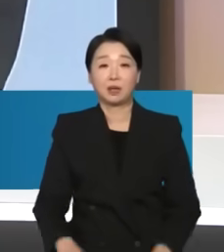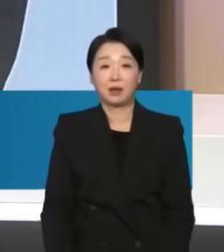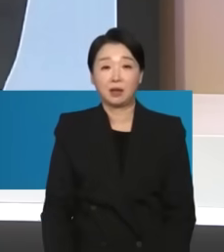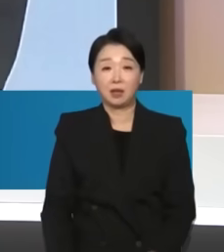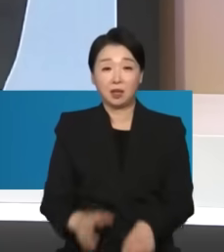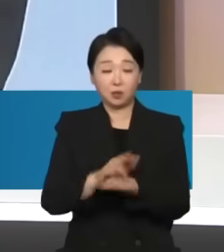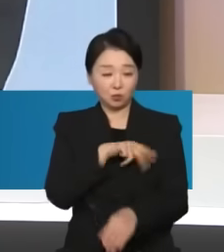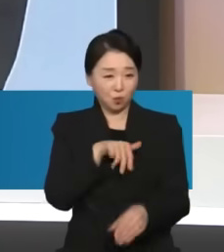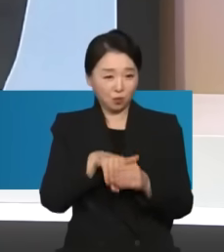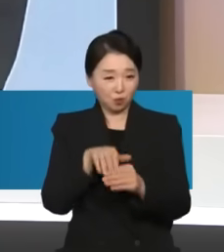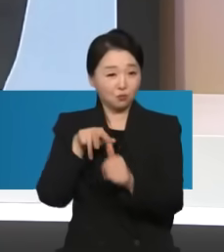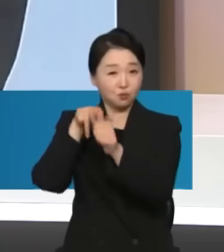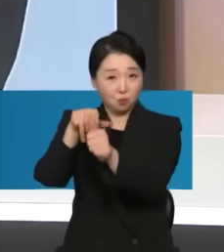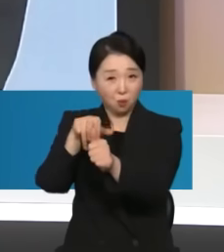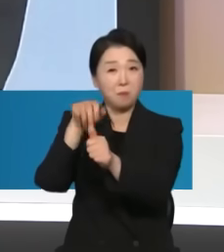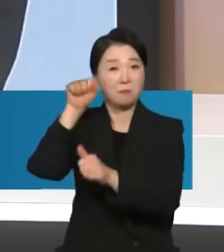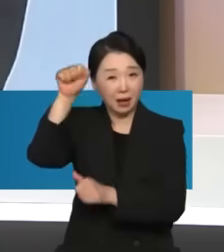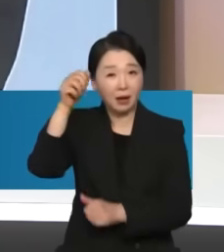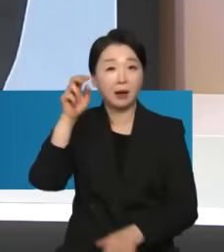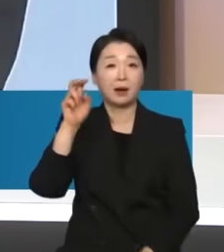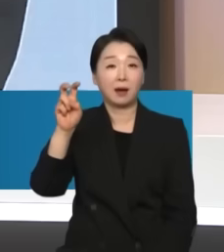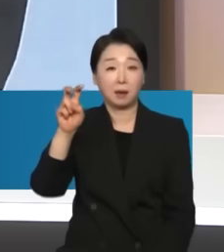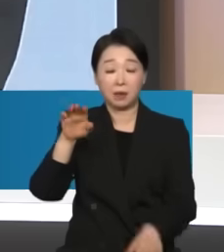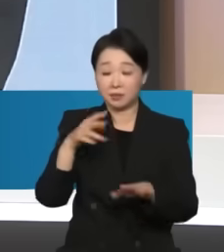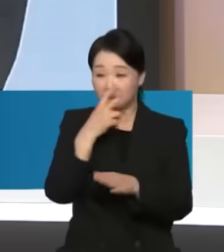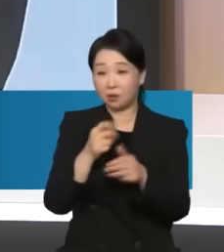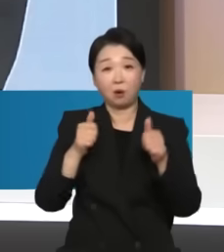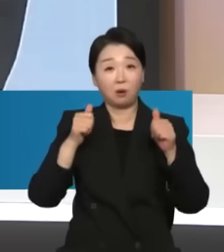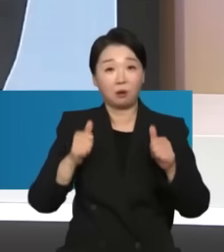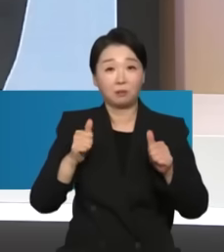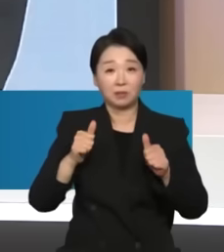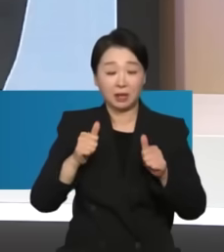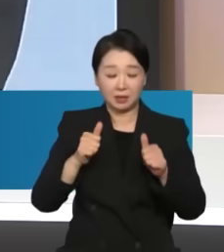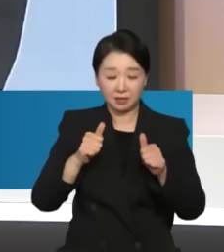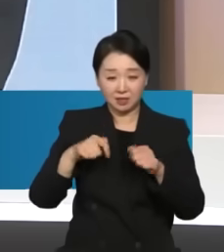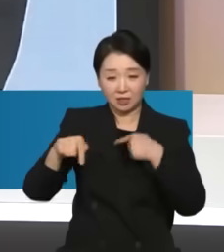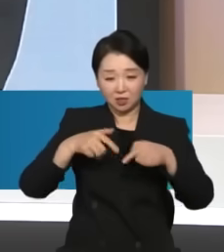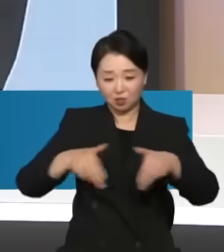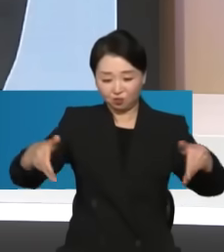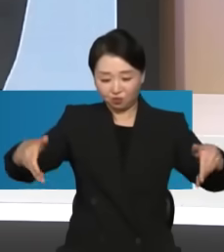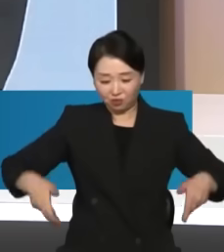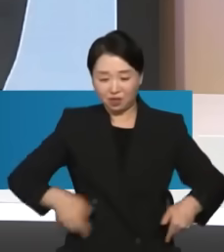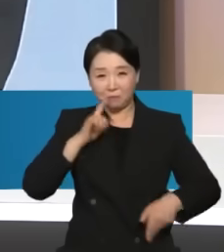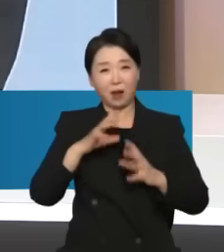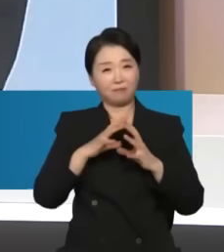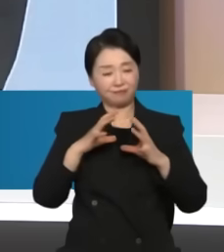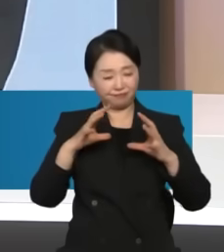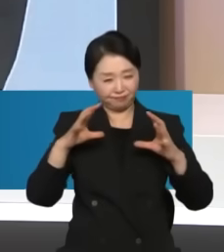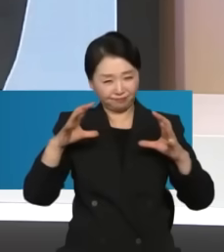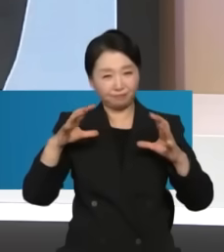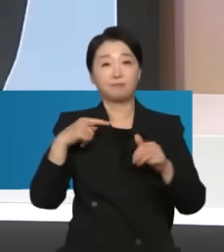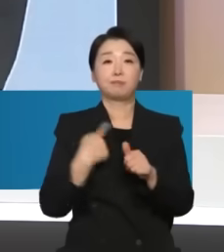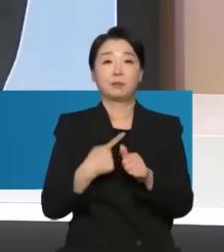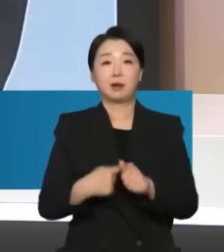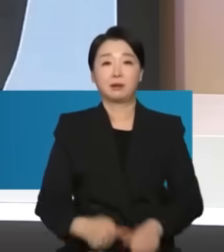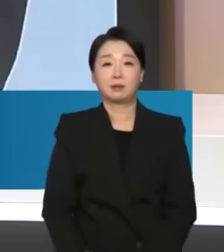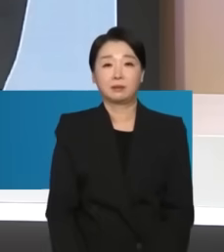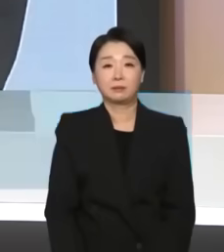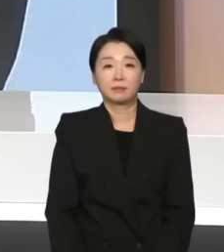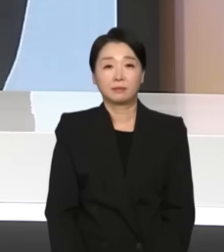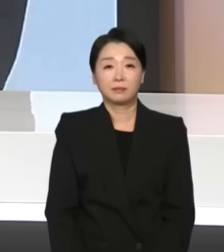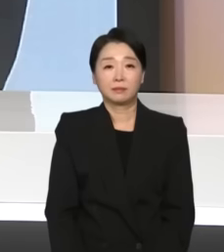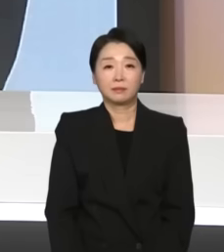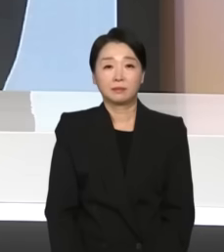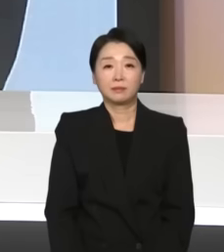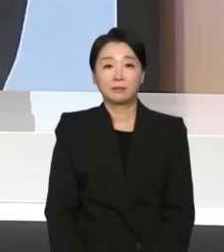결국 총선에 뛰어들 것으로 보이는데 현직 검사의 정치 중립 논란을 키웠다는 비판은 피하기 어려울 것으로 보입니다.